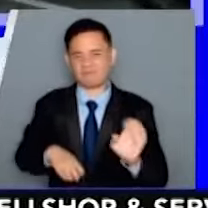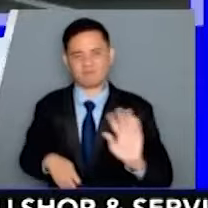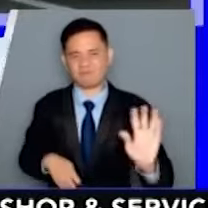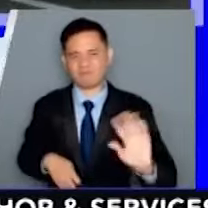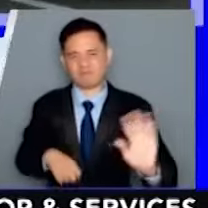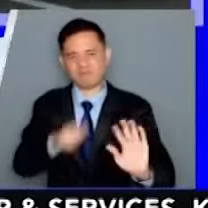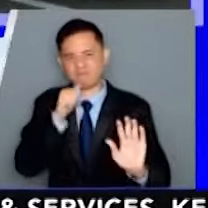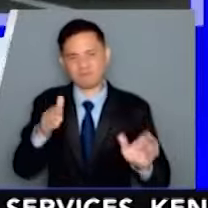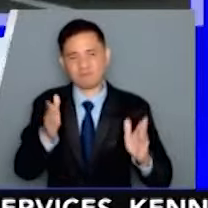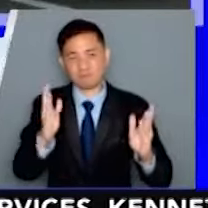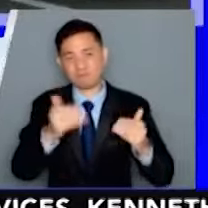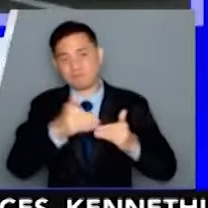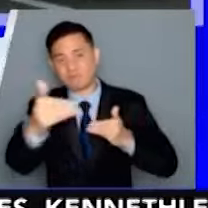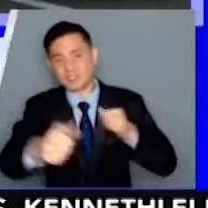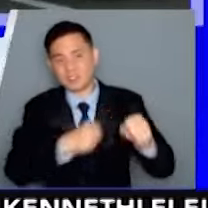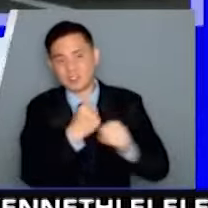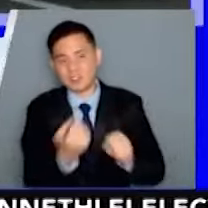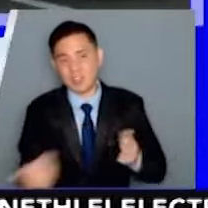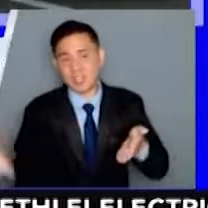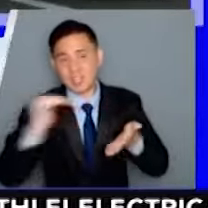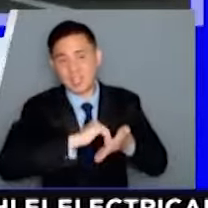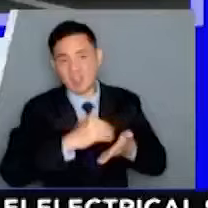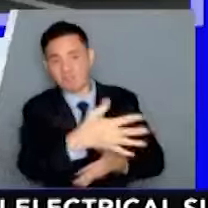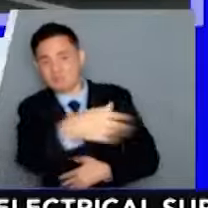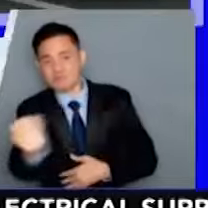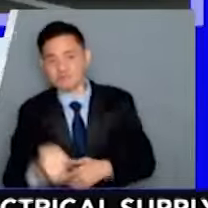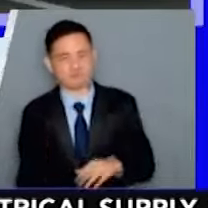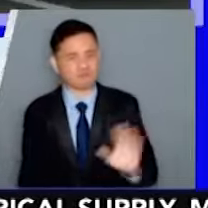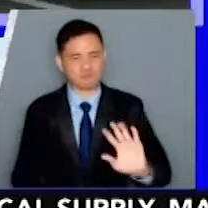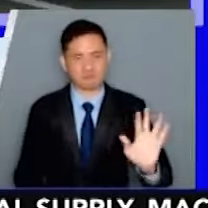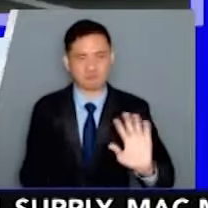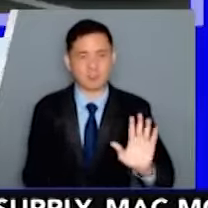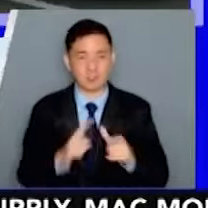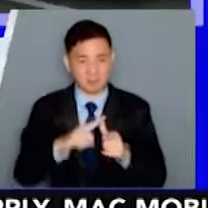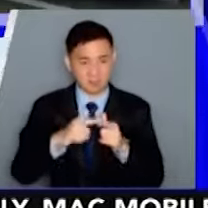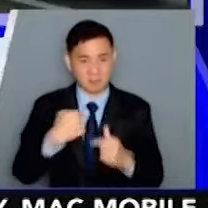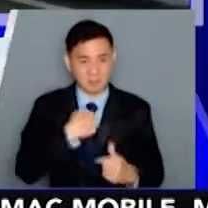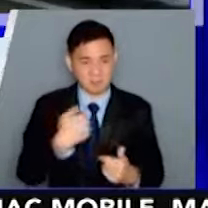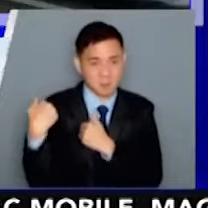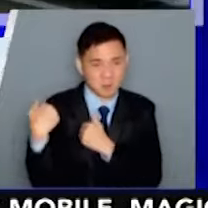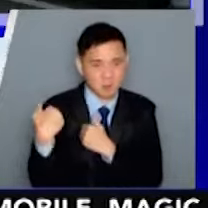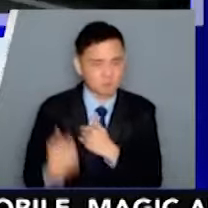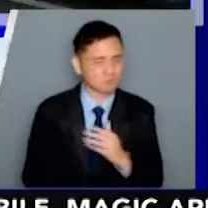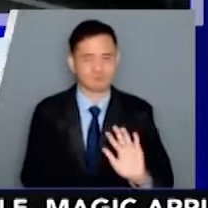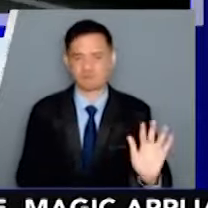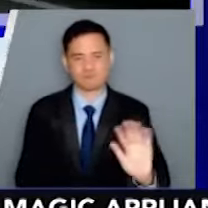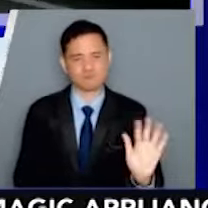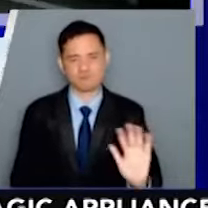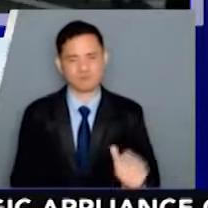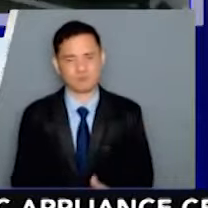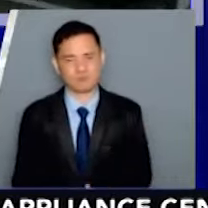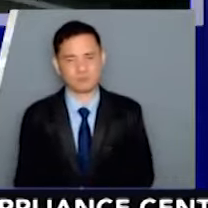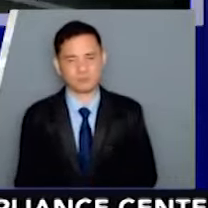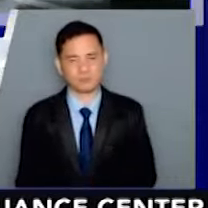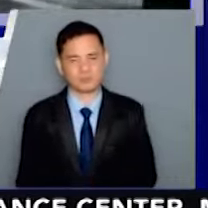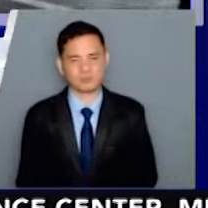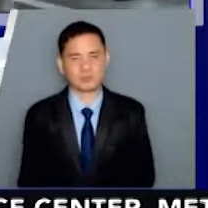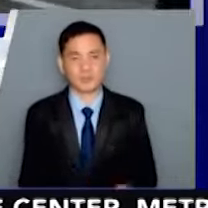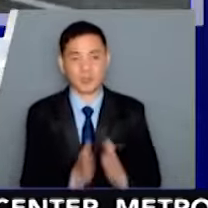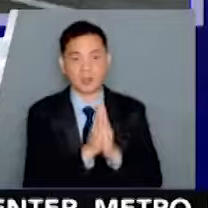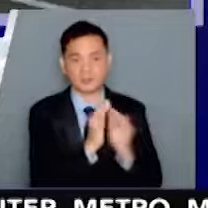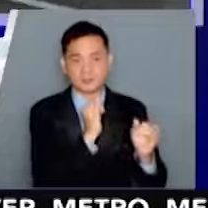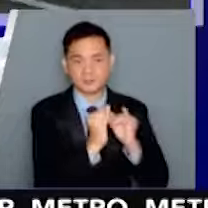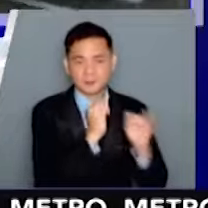taon, ganyan pa rin ang gawin nila at ako yung mananagot sa ginagawa nila. Hiningan namin ng pahayag ang opisina ng